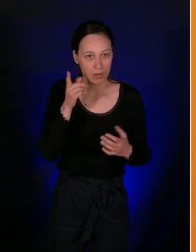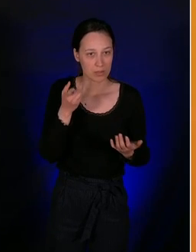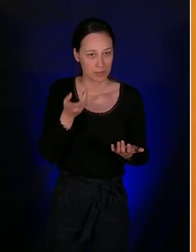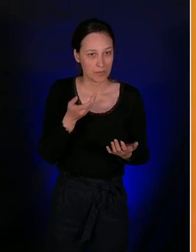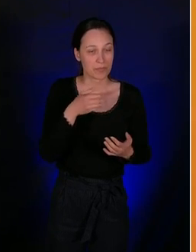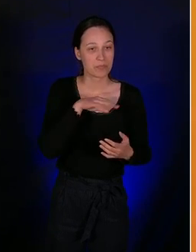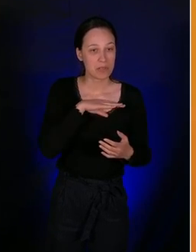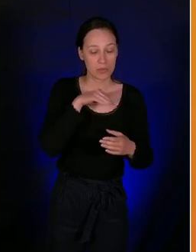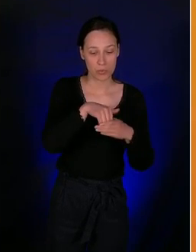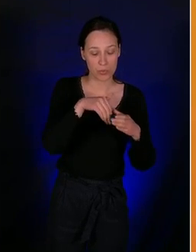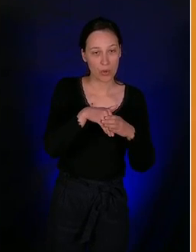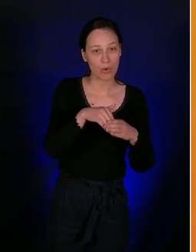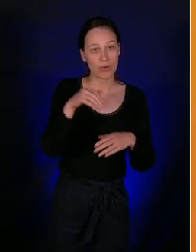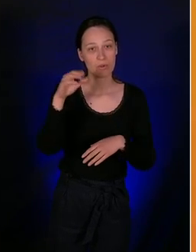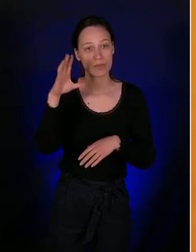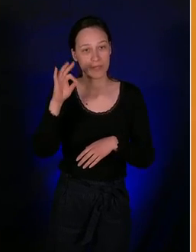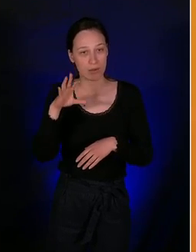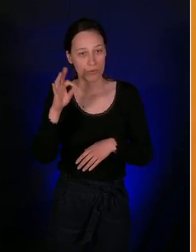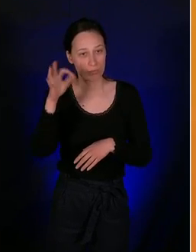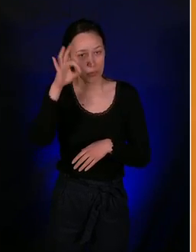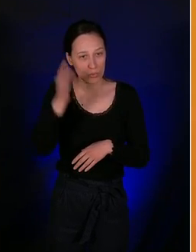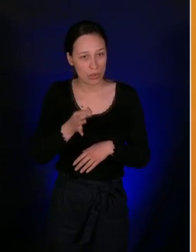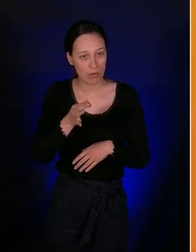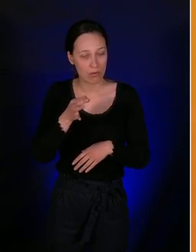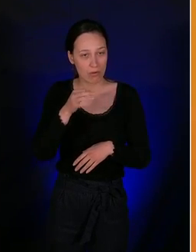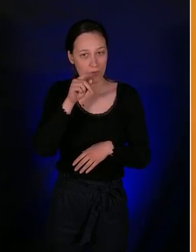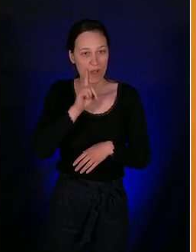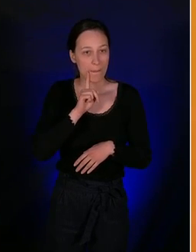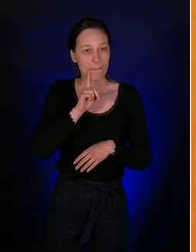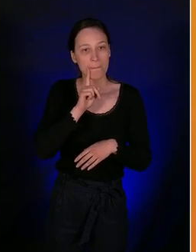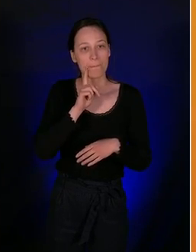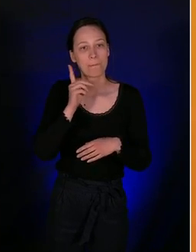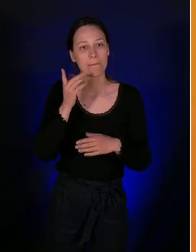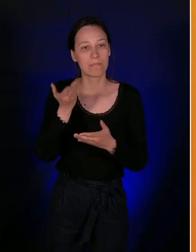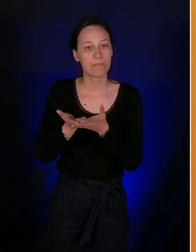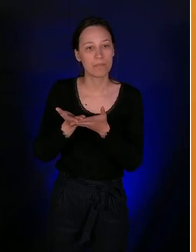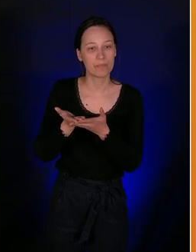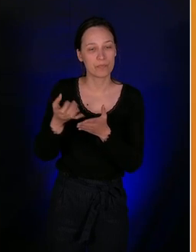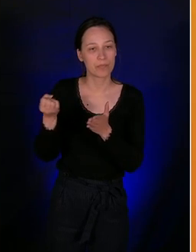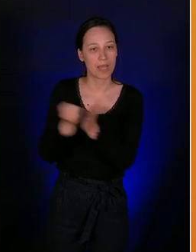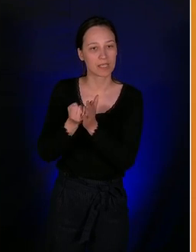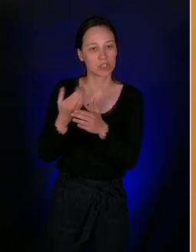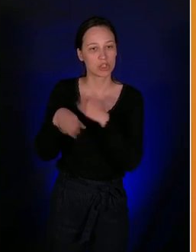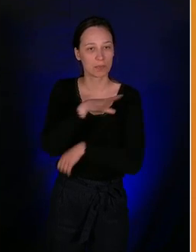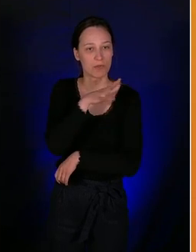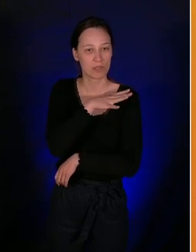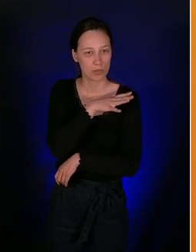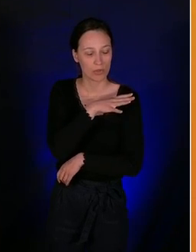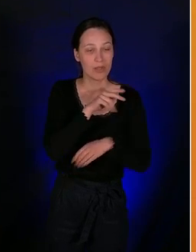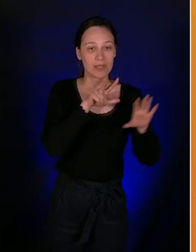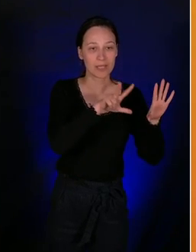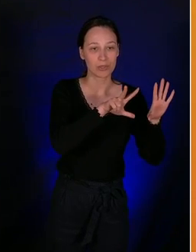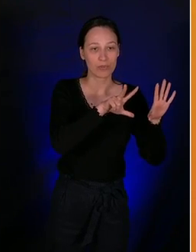à 50% des femmes chez les agrégés, vous savez, les mieux payés des profs, à 82% chez les professeurs des